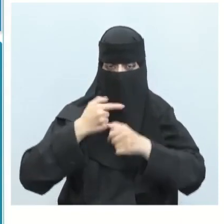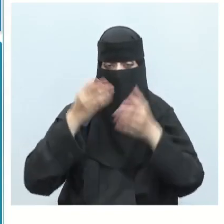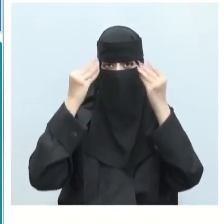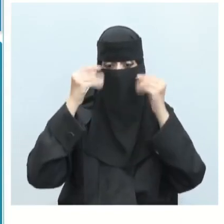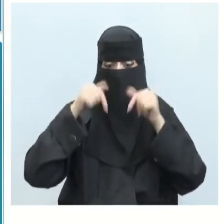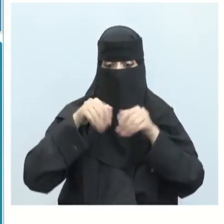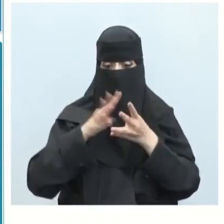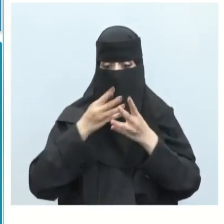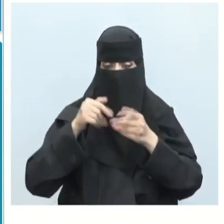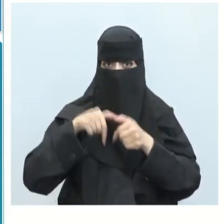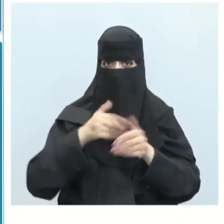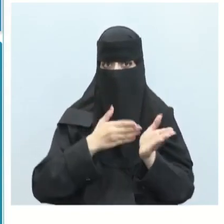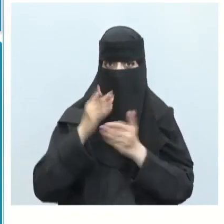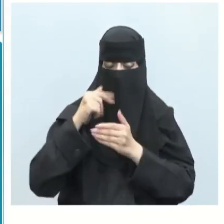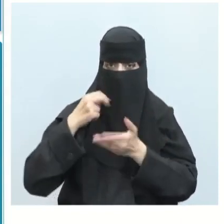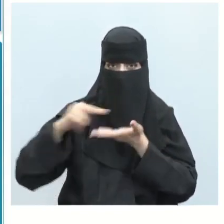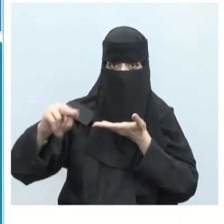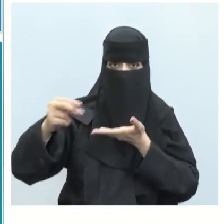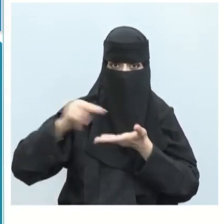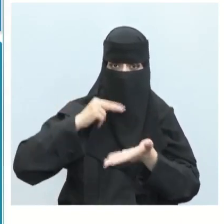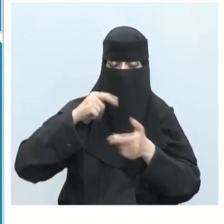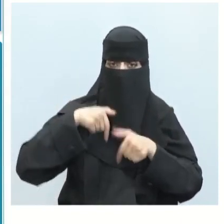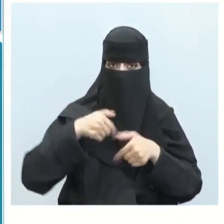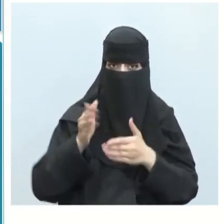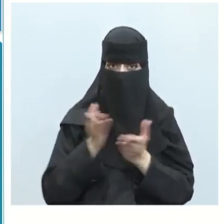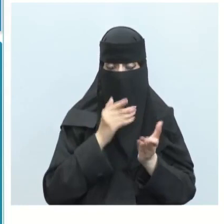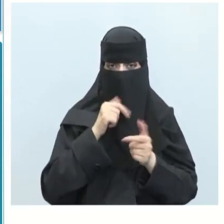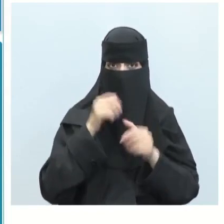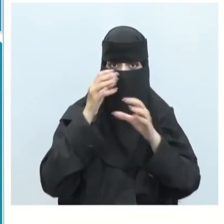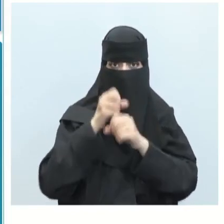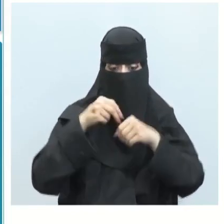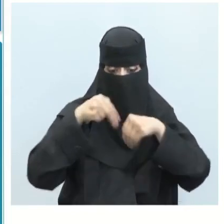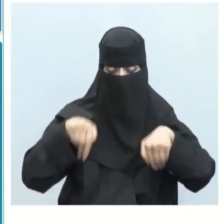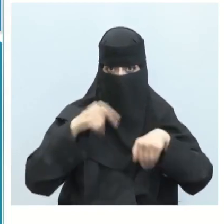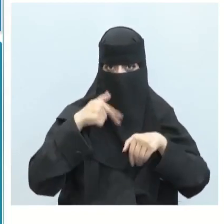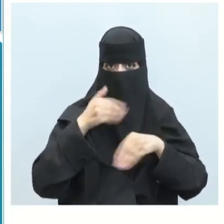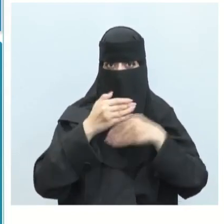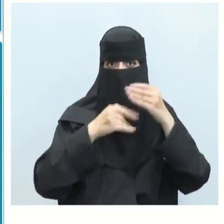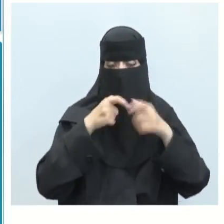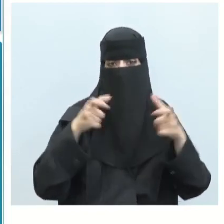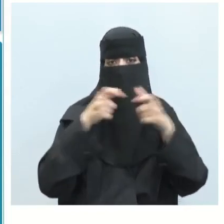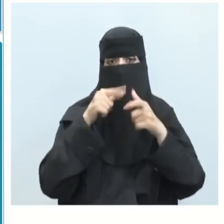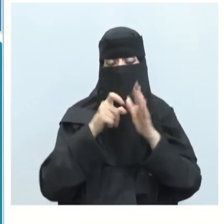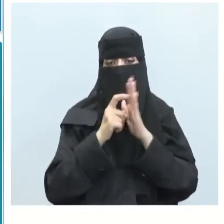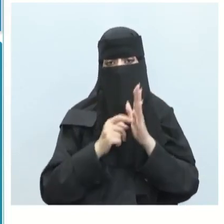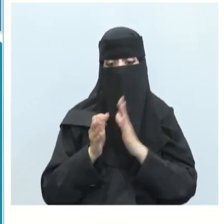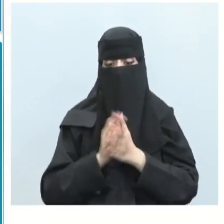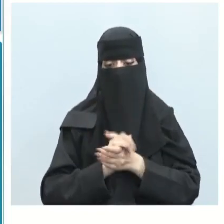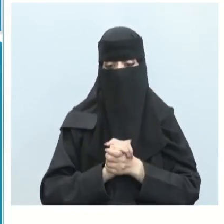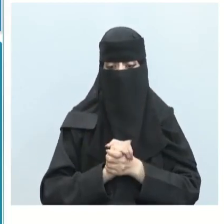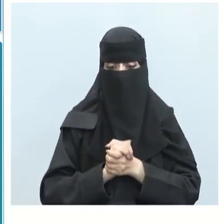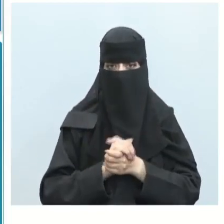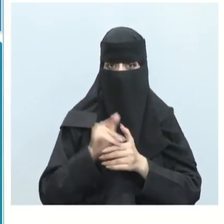الشبكه الوارده والصادره فيسمح لها او يحضرها بناء على مجموعه من القواعد